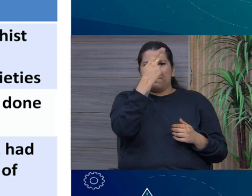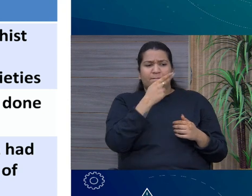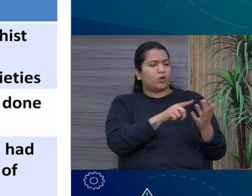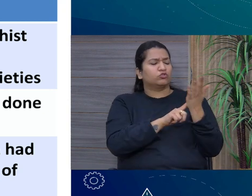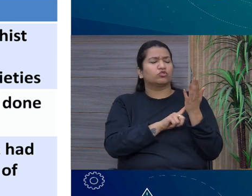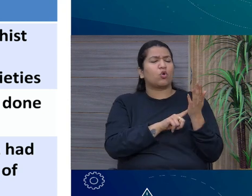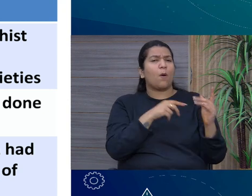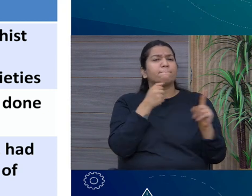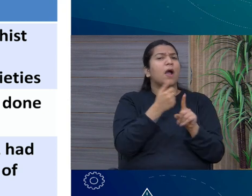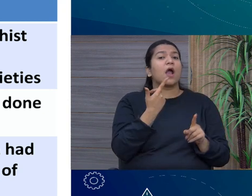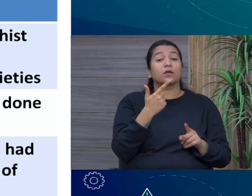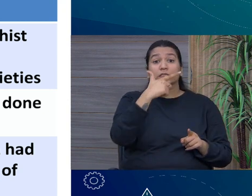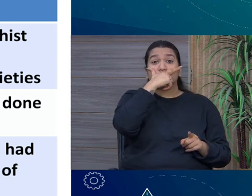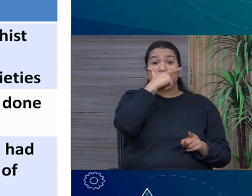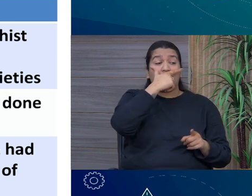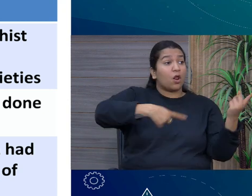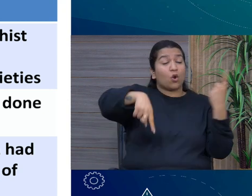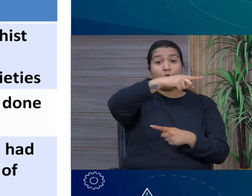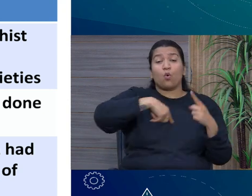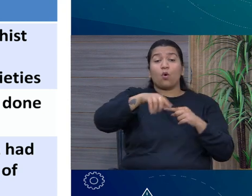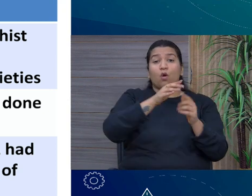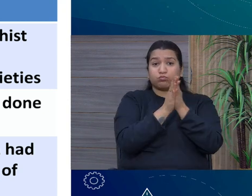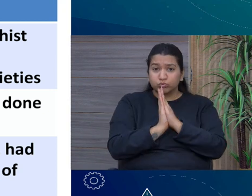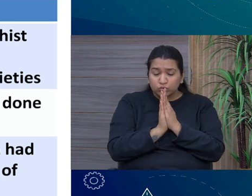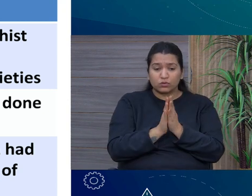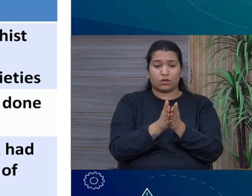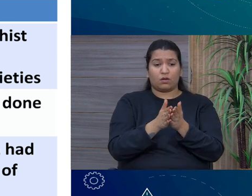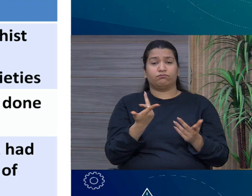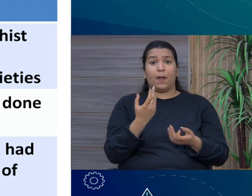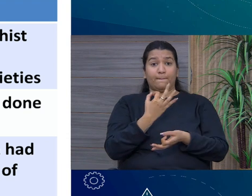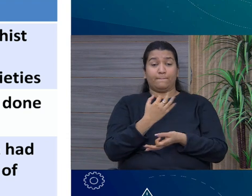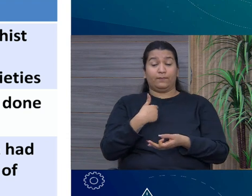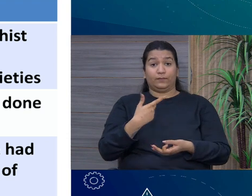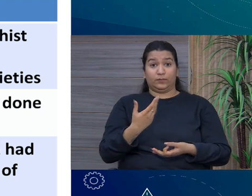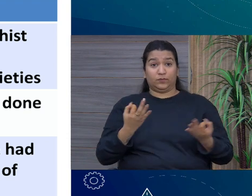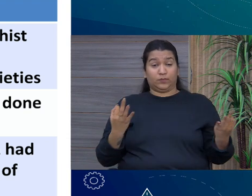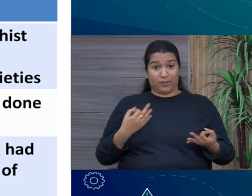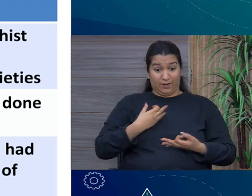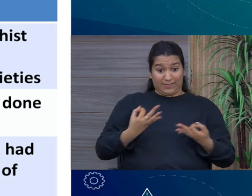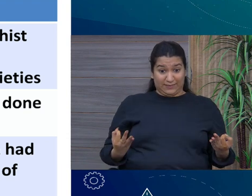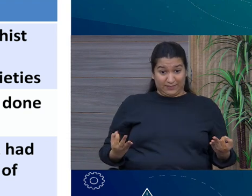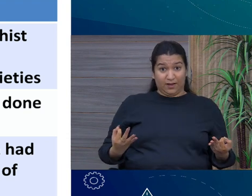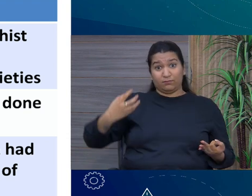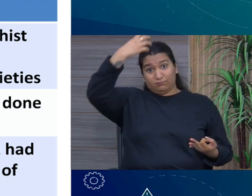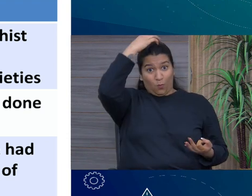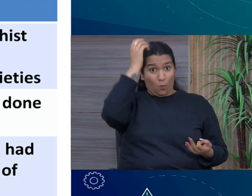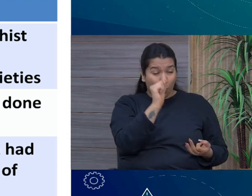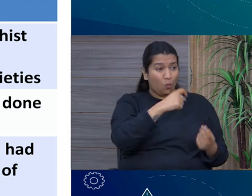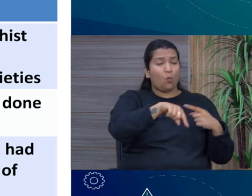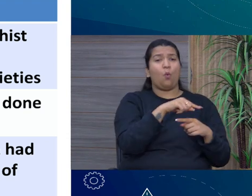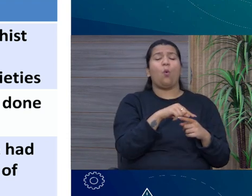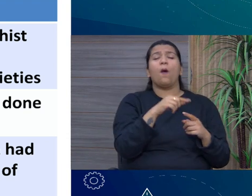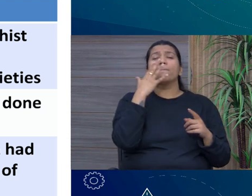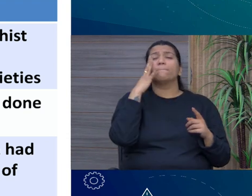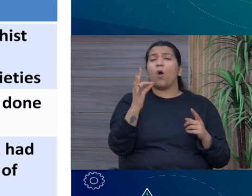भी जैनियों में जो भी पुराण हुए हैं, जो भी महावीर जी हुए हैं और अच्छा, उनका उनकी शिक्षाएं बिल्कुल